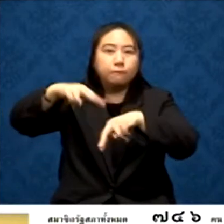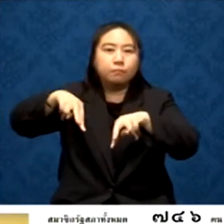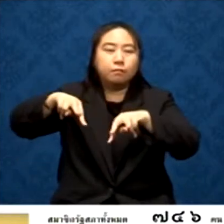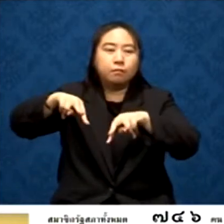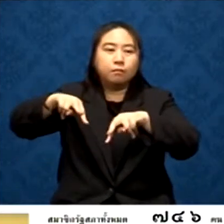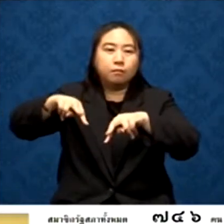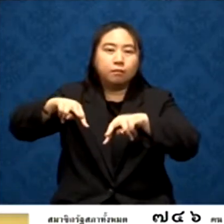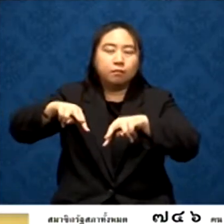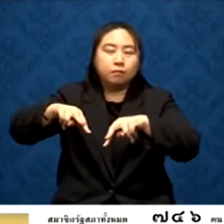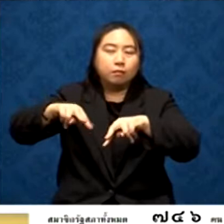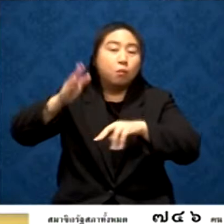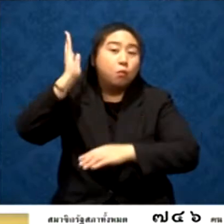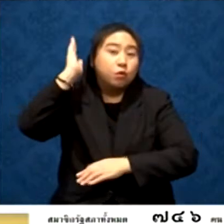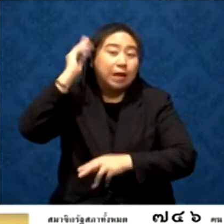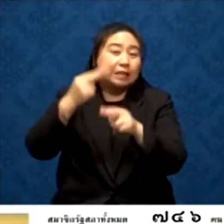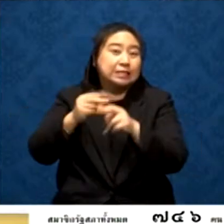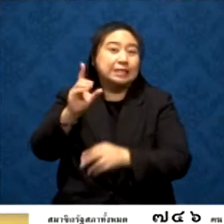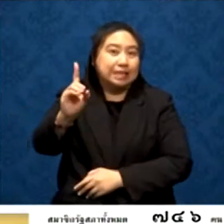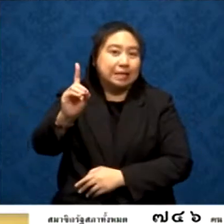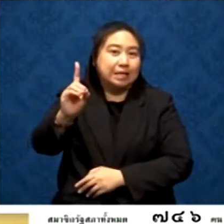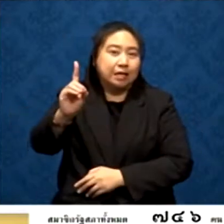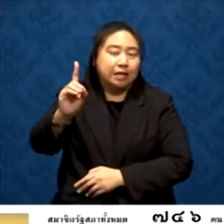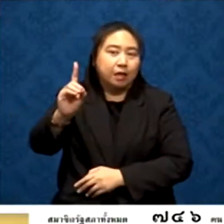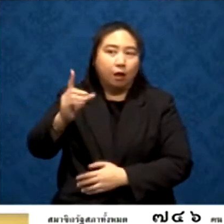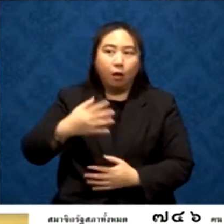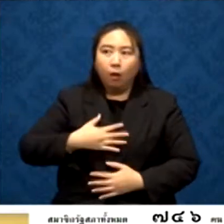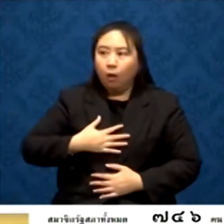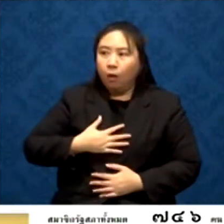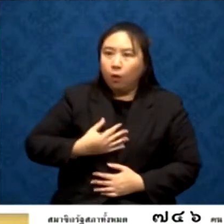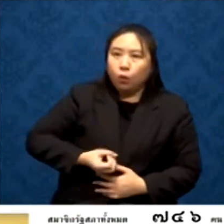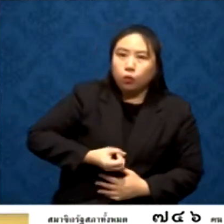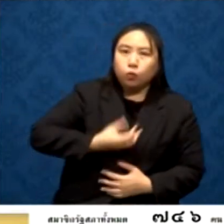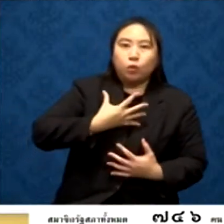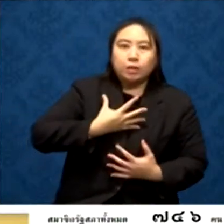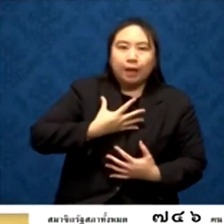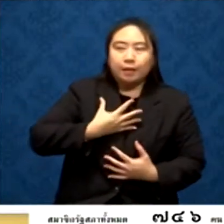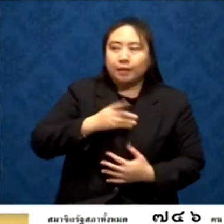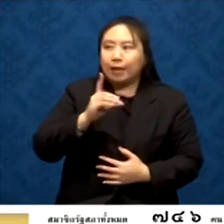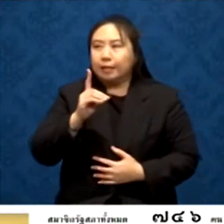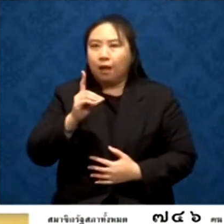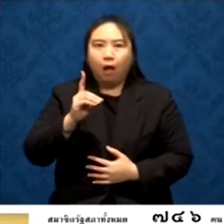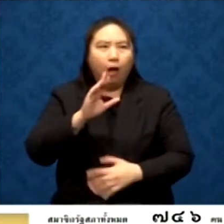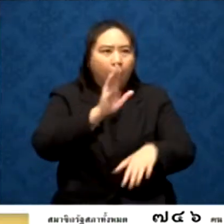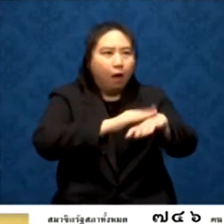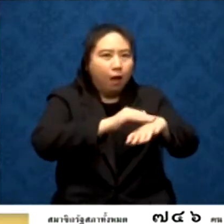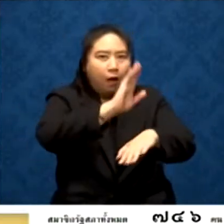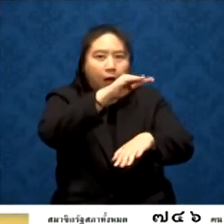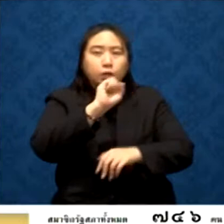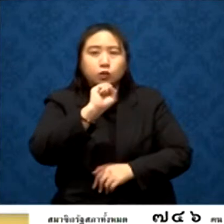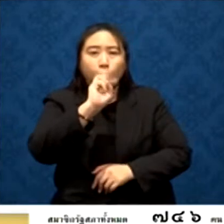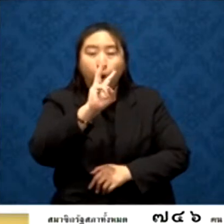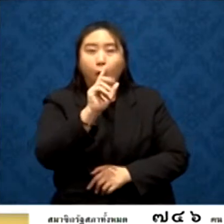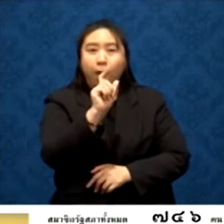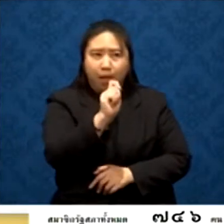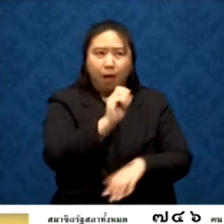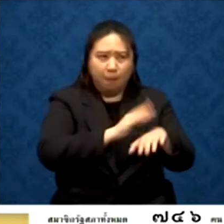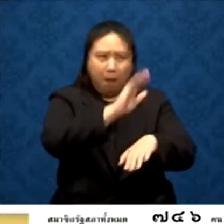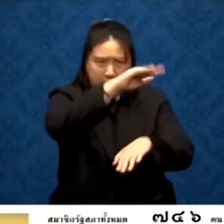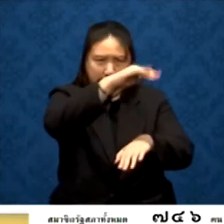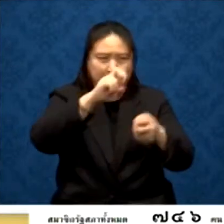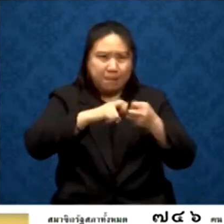นายดีครับด้วยความตกใจนายดีก็ไปคุยกับสว.ทรงเอเพื่อให้มาเคลียร์ปัญ